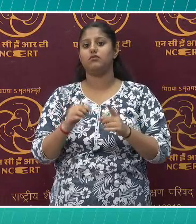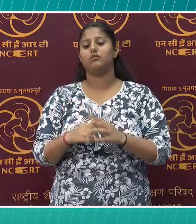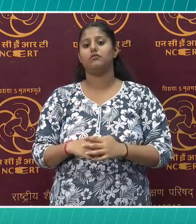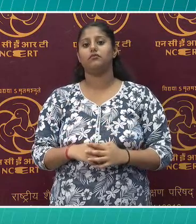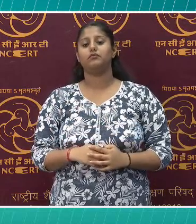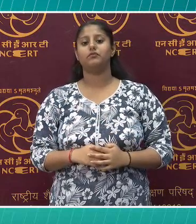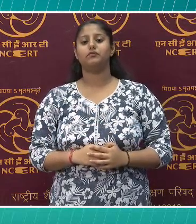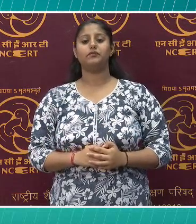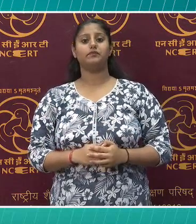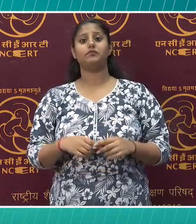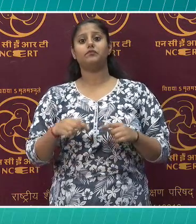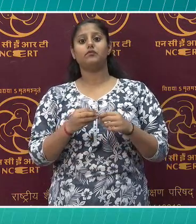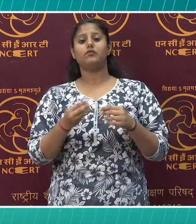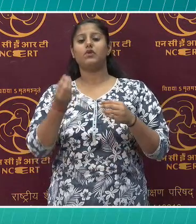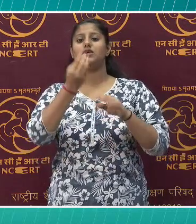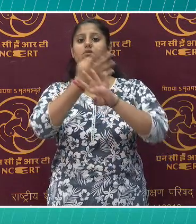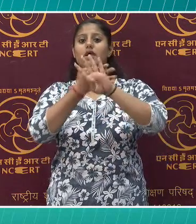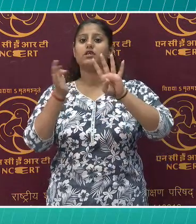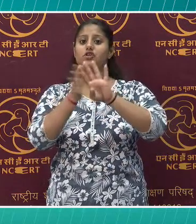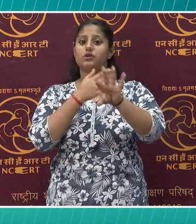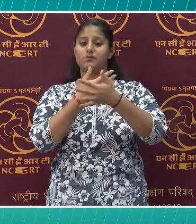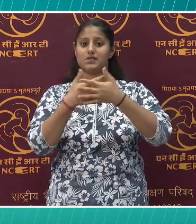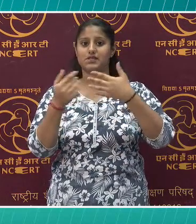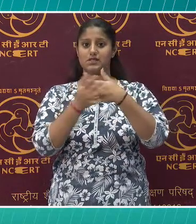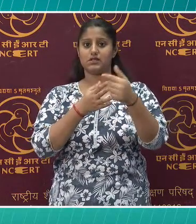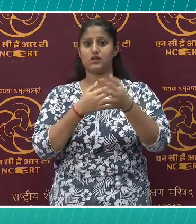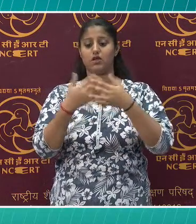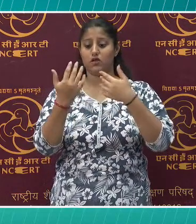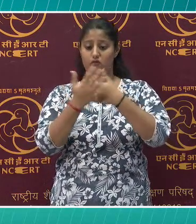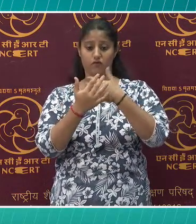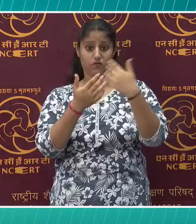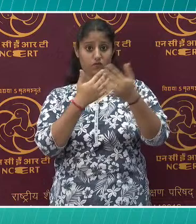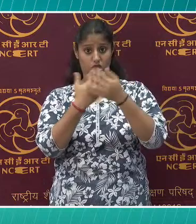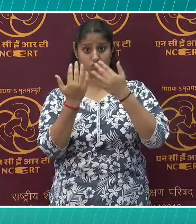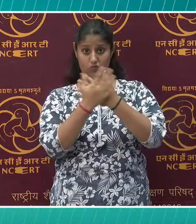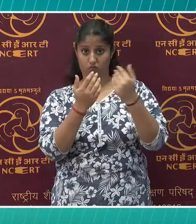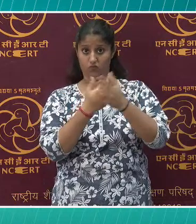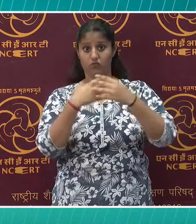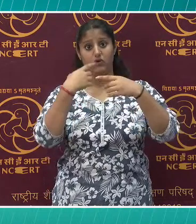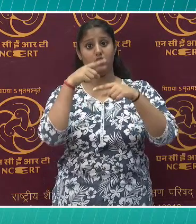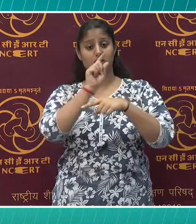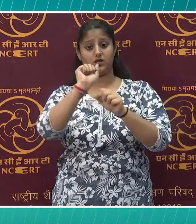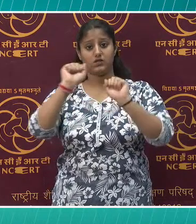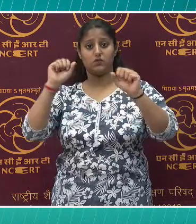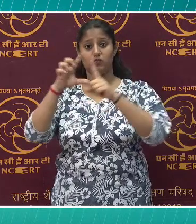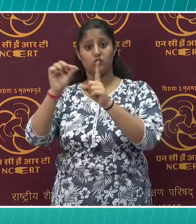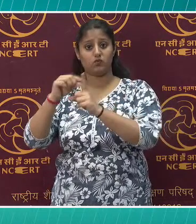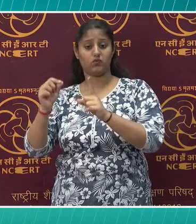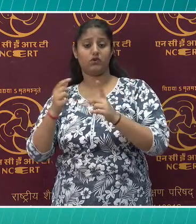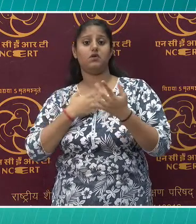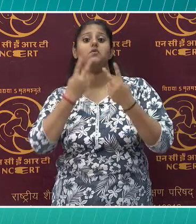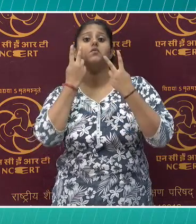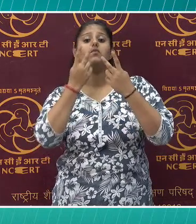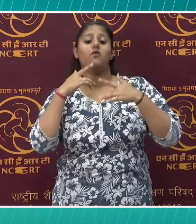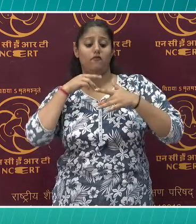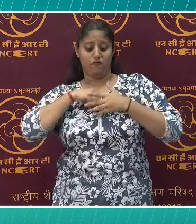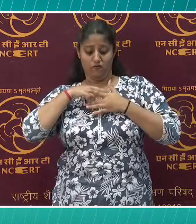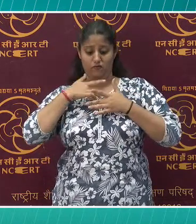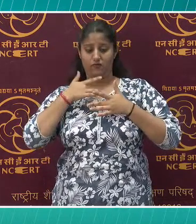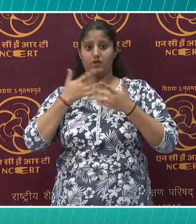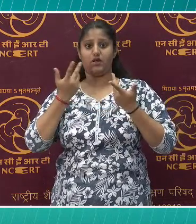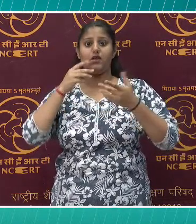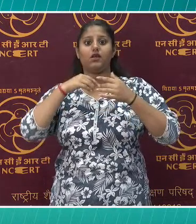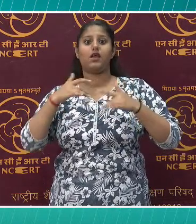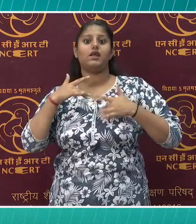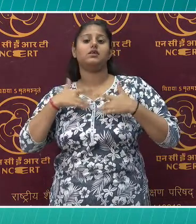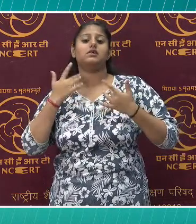मुद्रा, हाँ, आप जब दोनों अपने हाथों से ये हस्त मुद्रा करेंगे तो आपको दिखेगा कि कितना अच्छा आपको